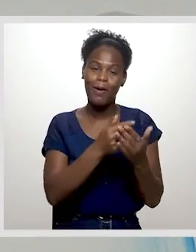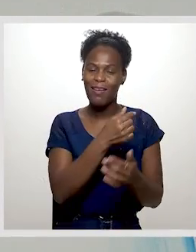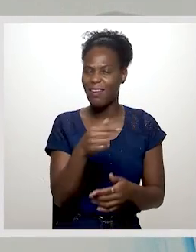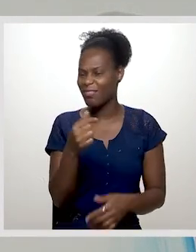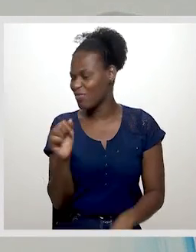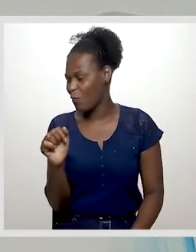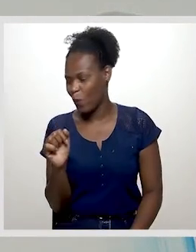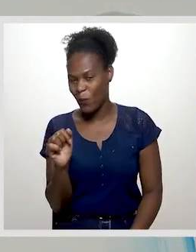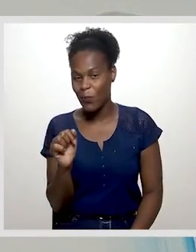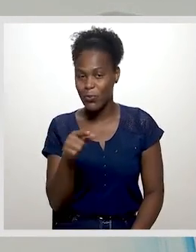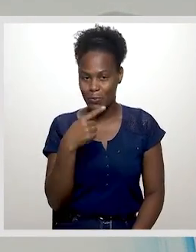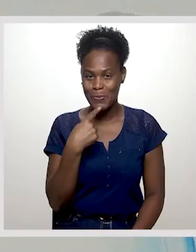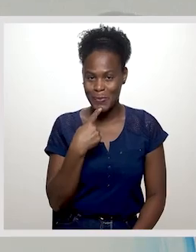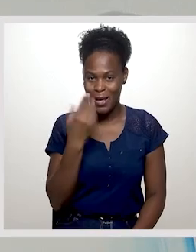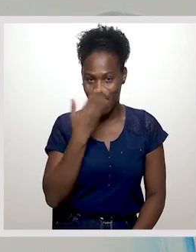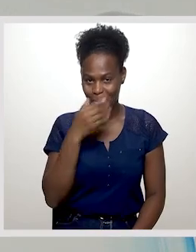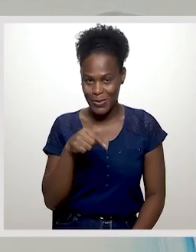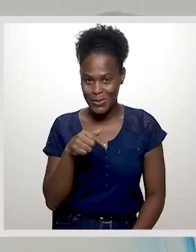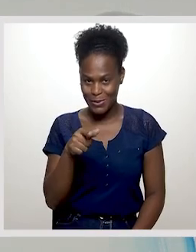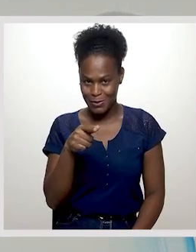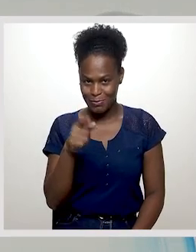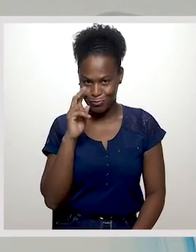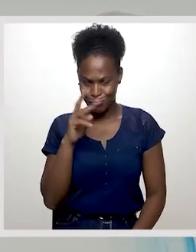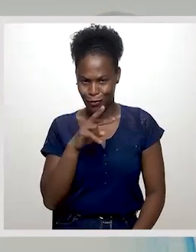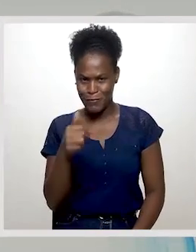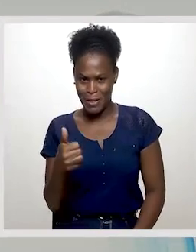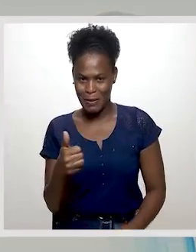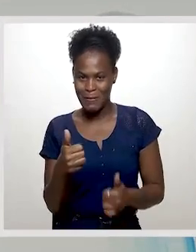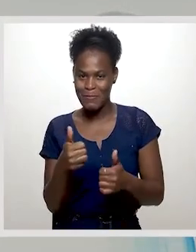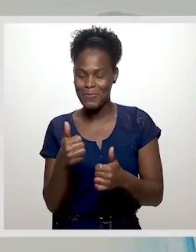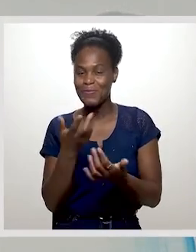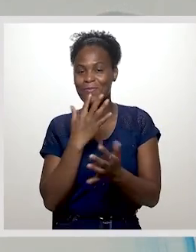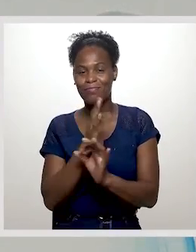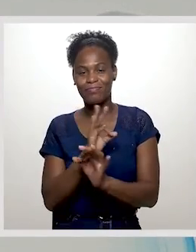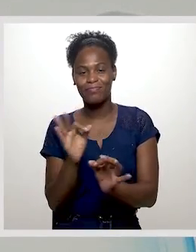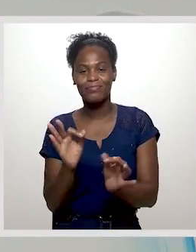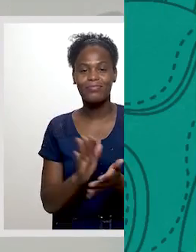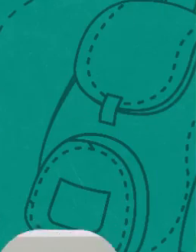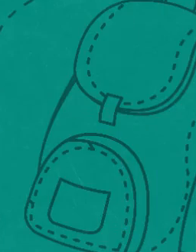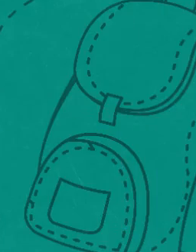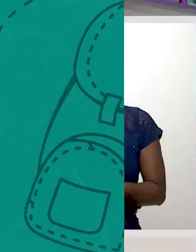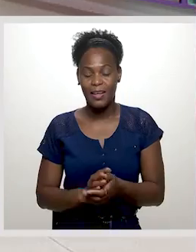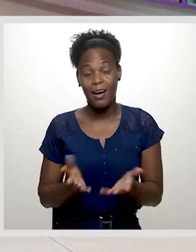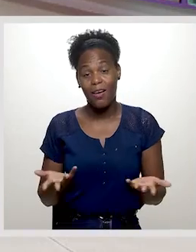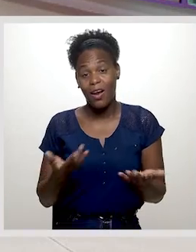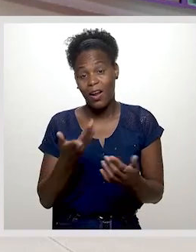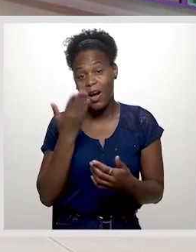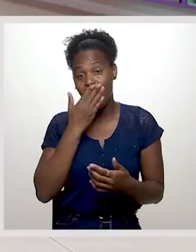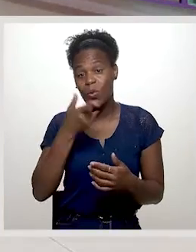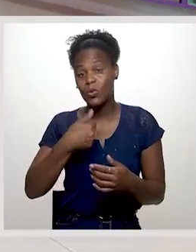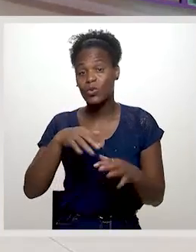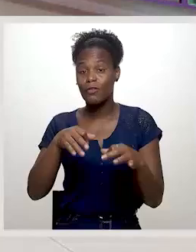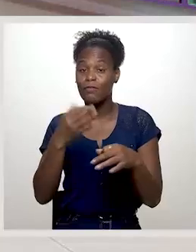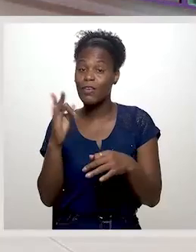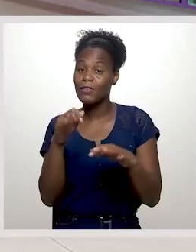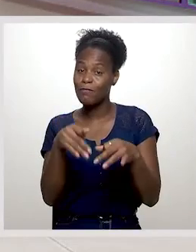répondre négativement. Tu as compris le cours? Tu as bien suivi? Magnifique! Nous voilà arrivés à la fin